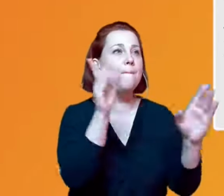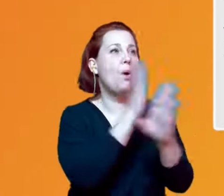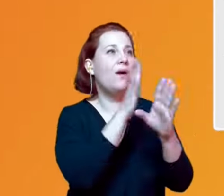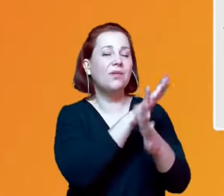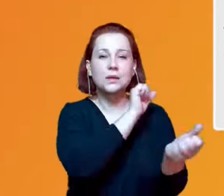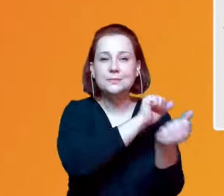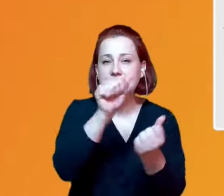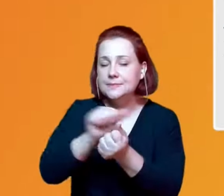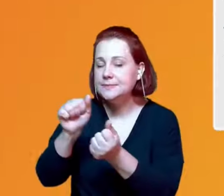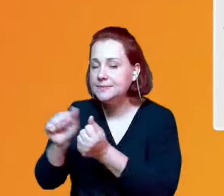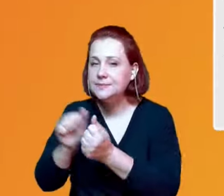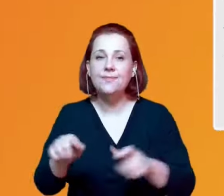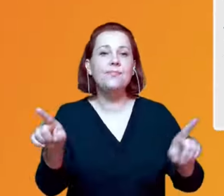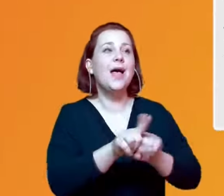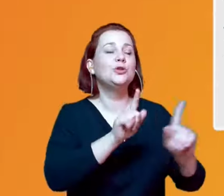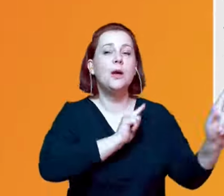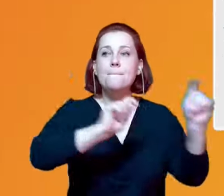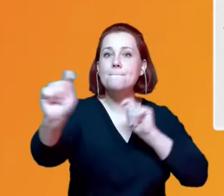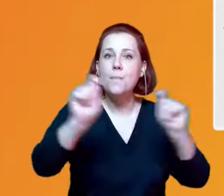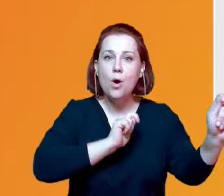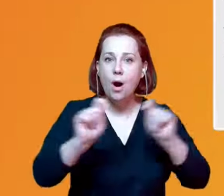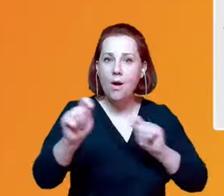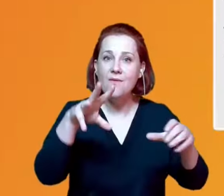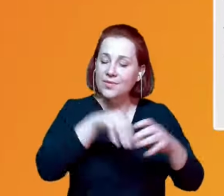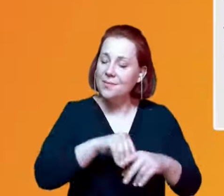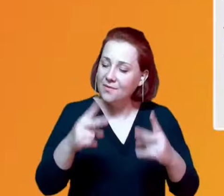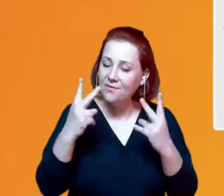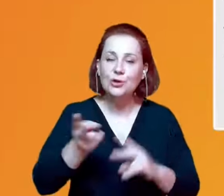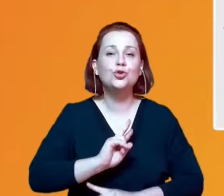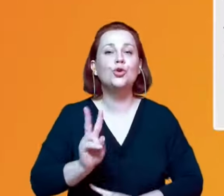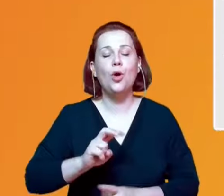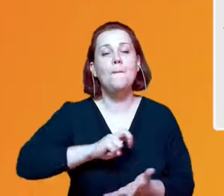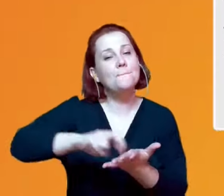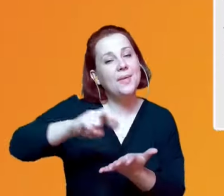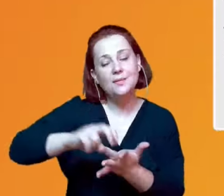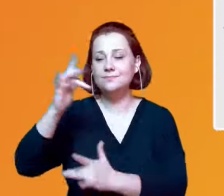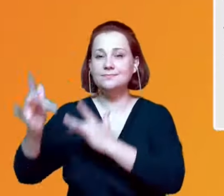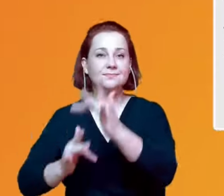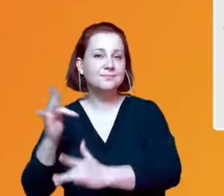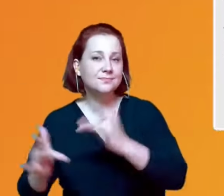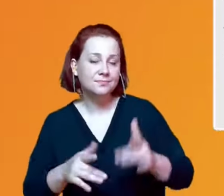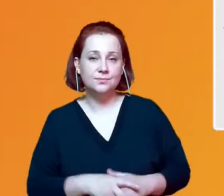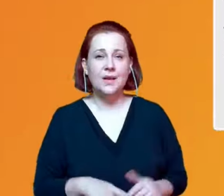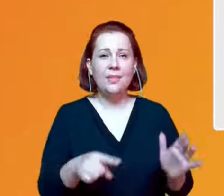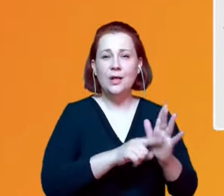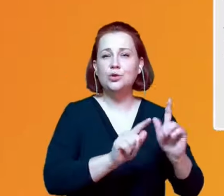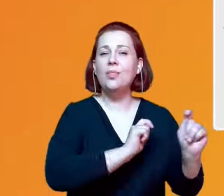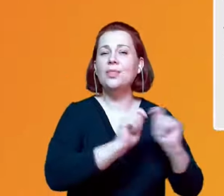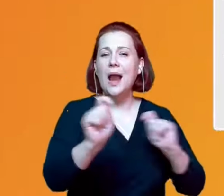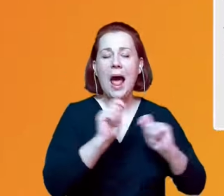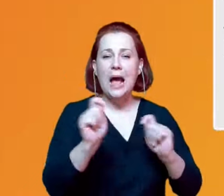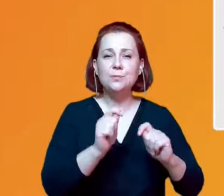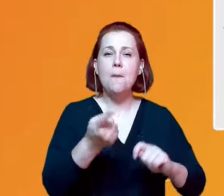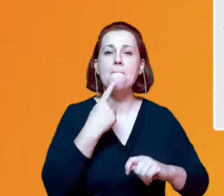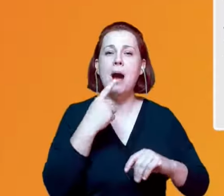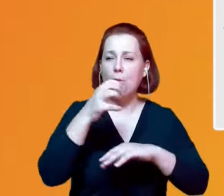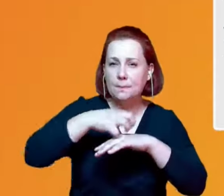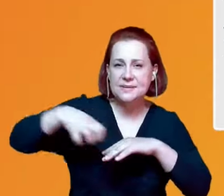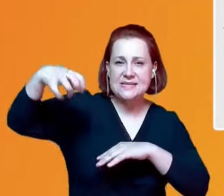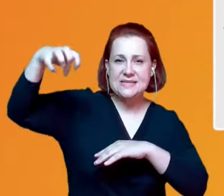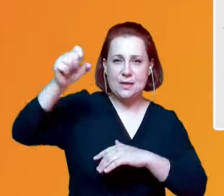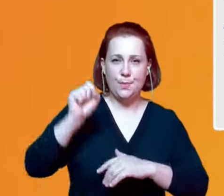która przede wszystkim stawia na pierwszym miejscu pieszego, rowerzystę, ten transport niskoemisyjny. Chcemy,